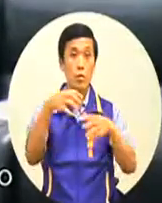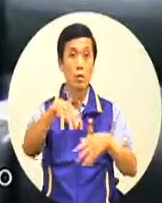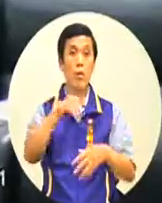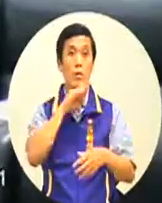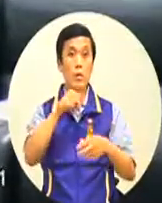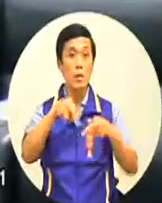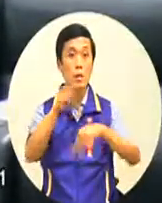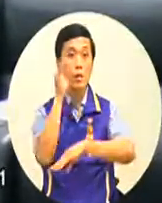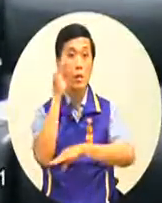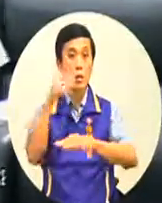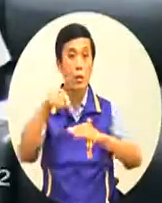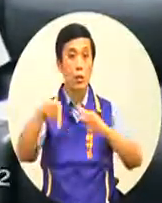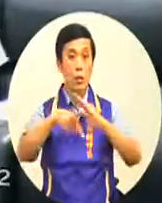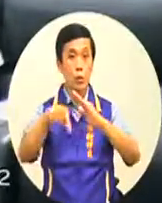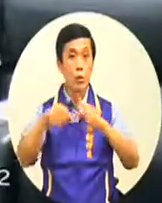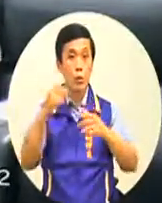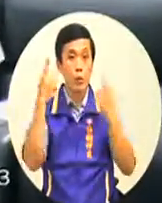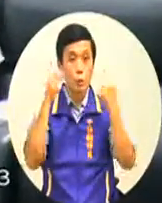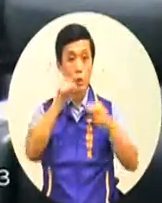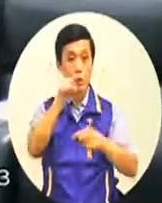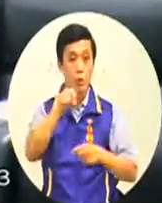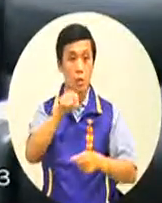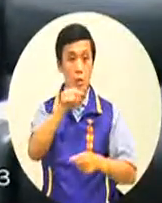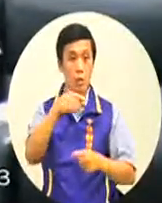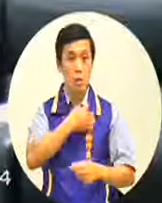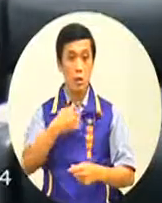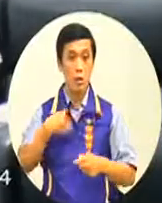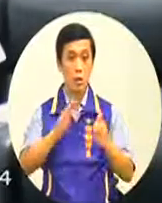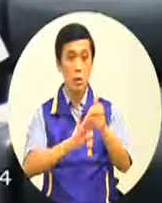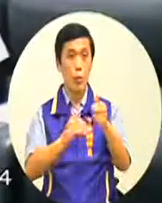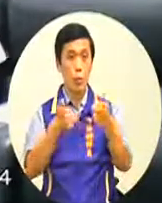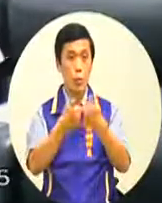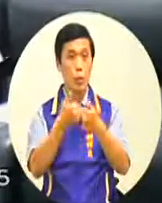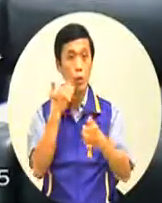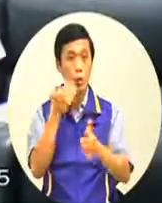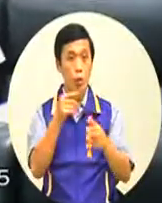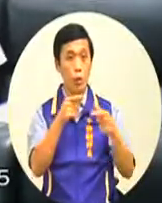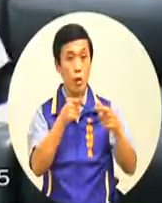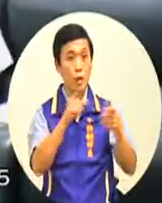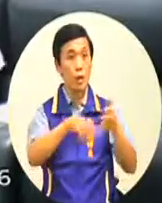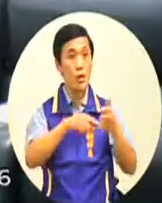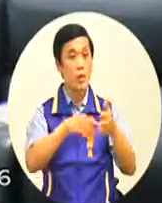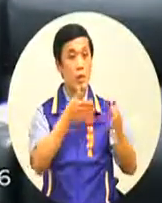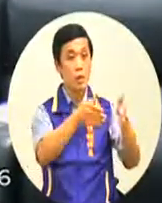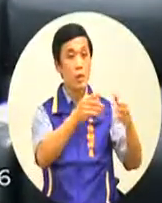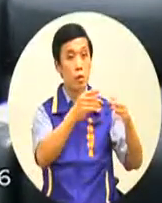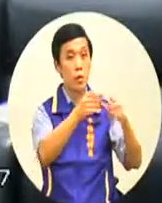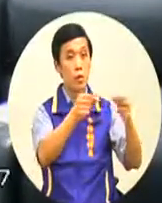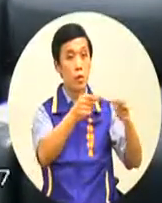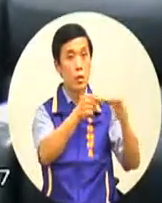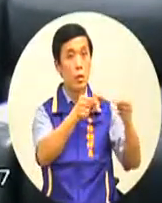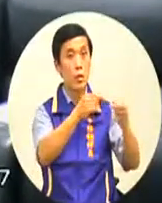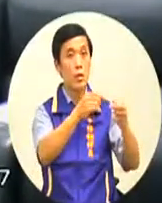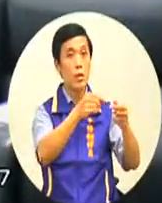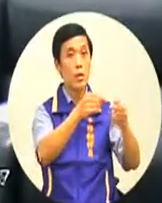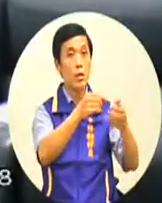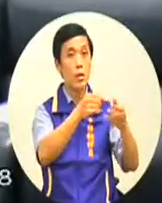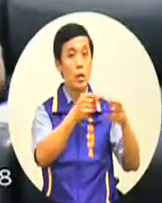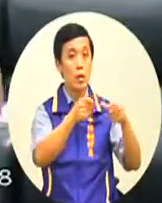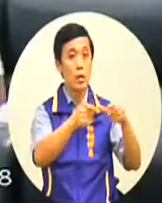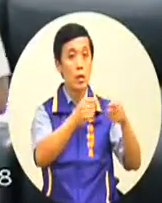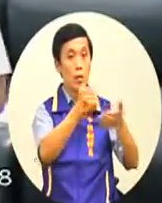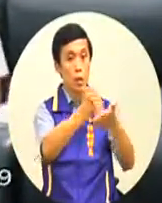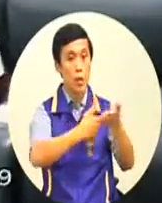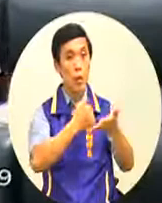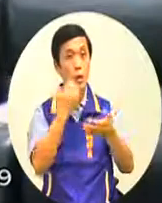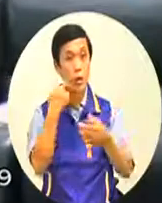政院原子委员会。我说如果单纯的开放日本的食品来，那干嘛还要附标，还要找行政院原子